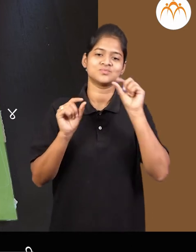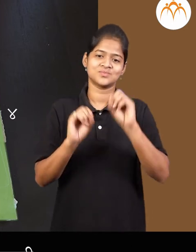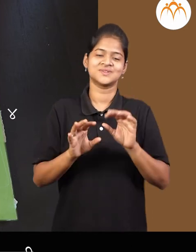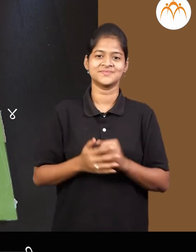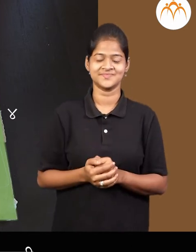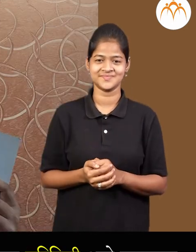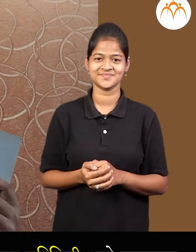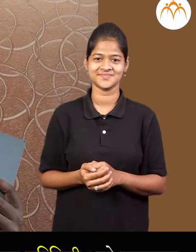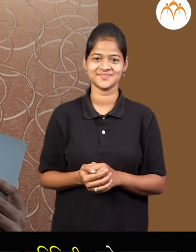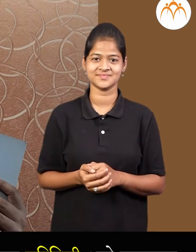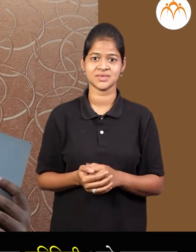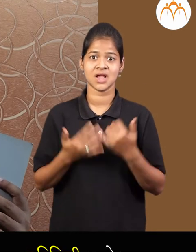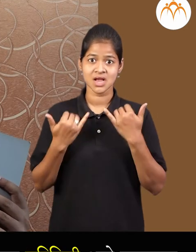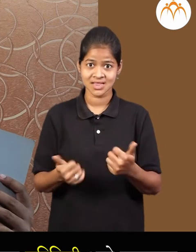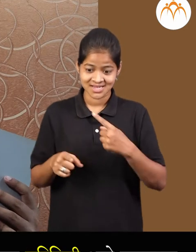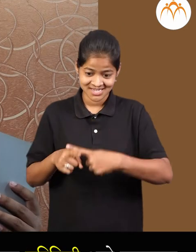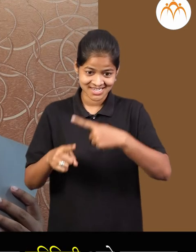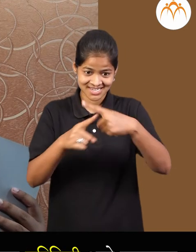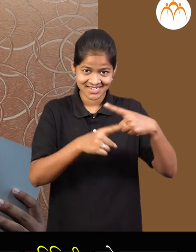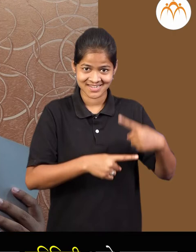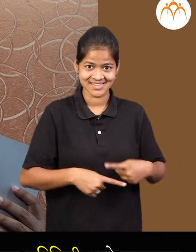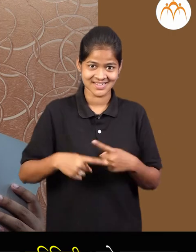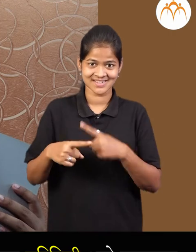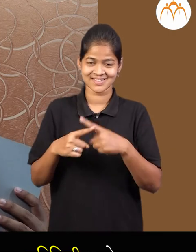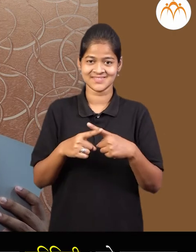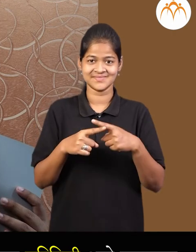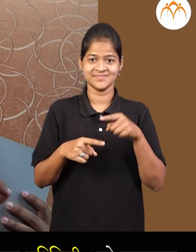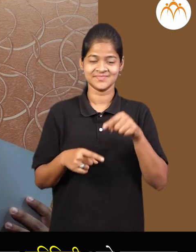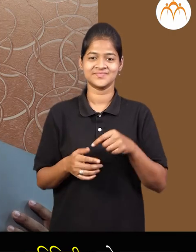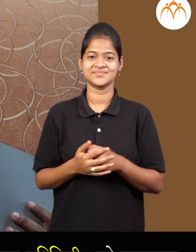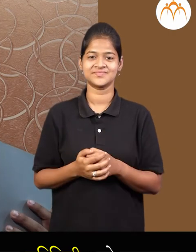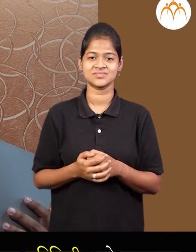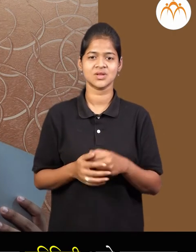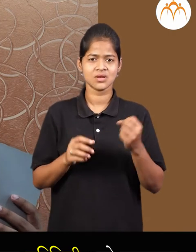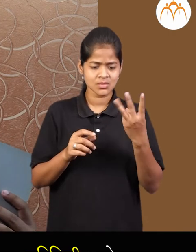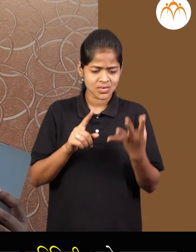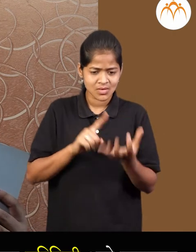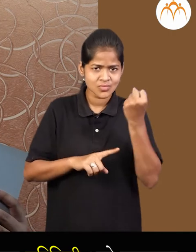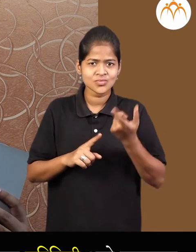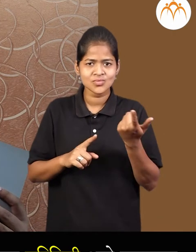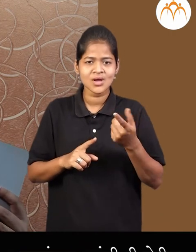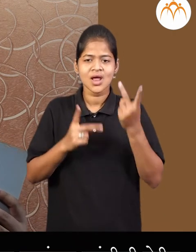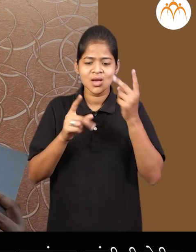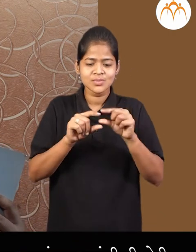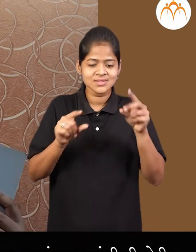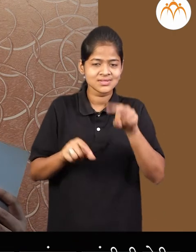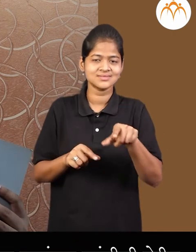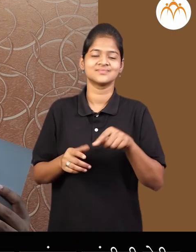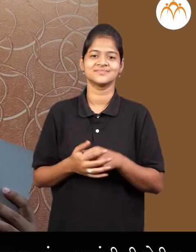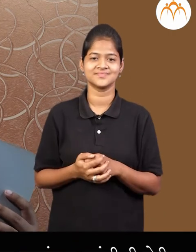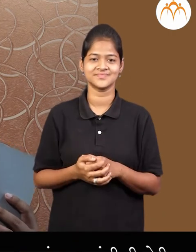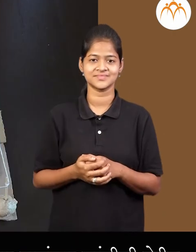मिळाली. आत्ता बेरीज काढून आपल्याला जे मिळालं त्याला परिमिती असं म्हणतात.